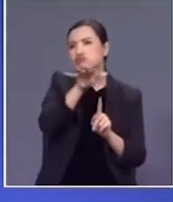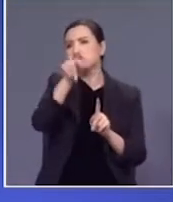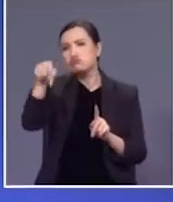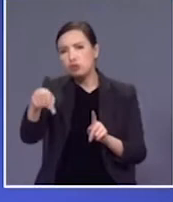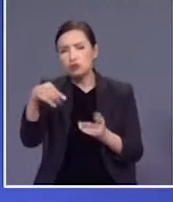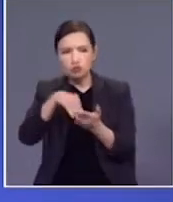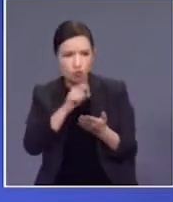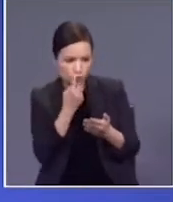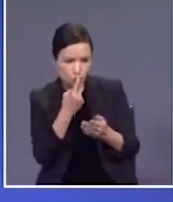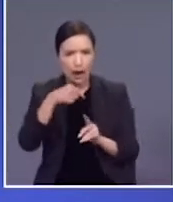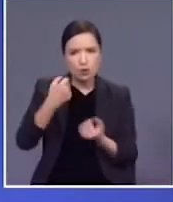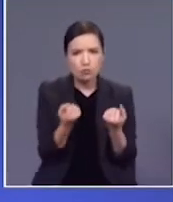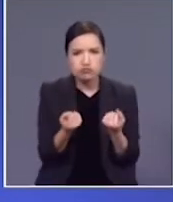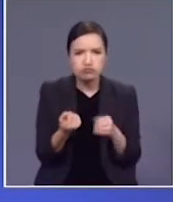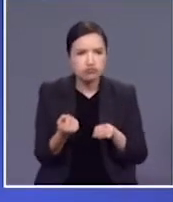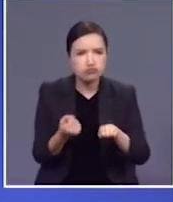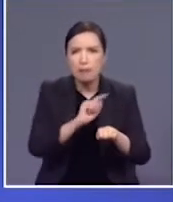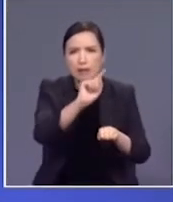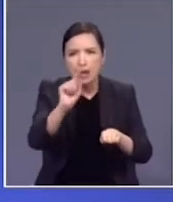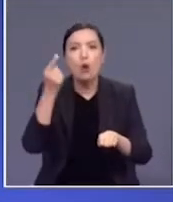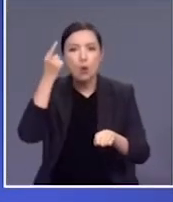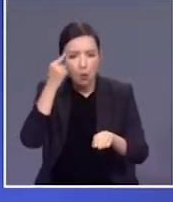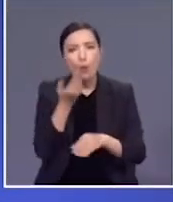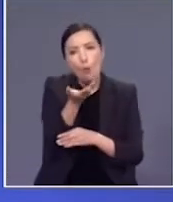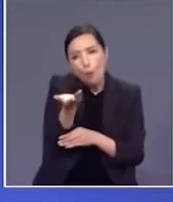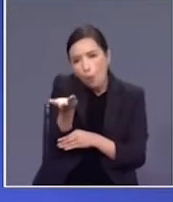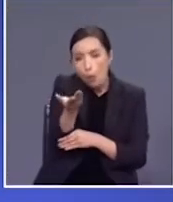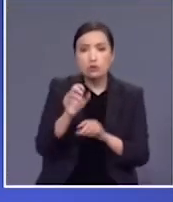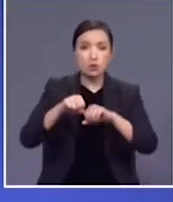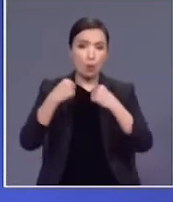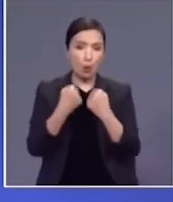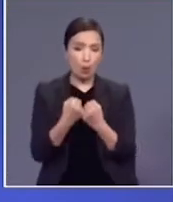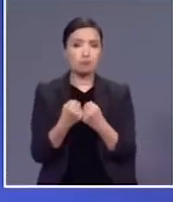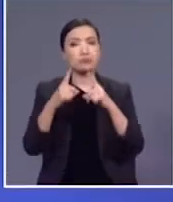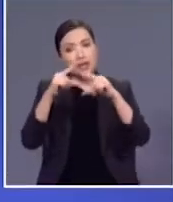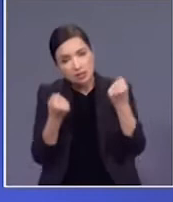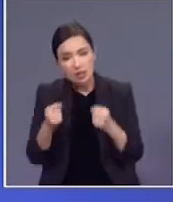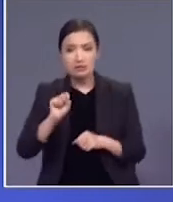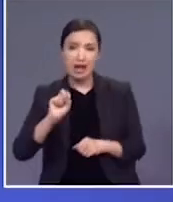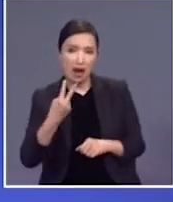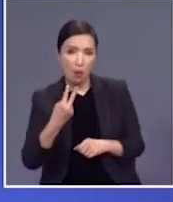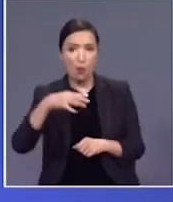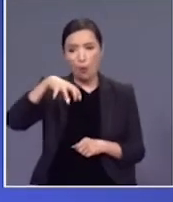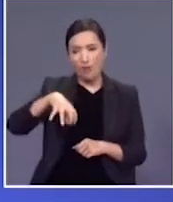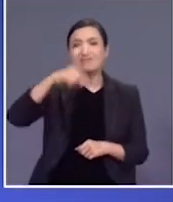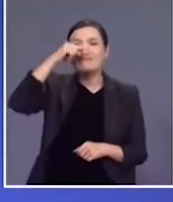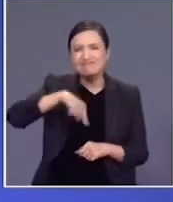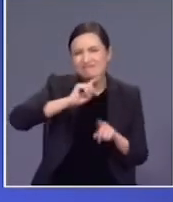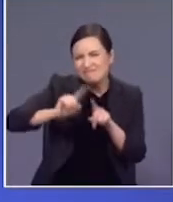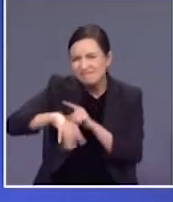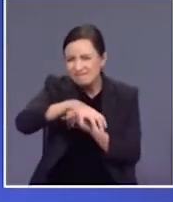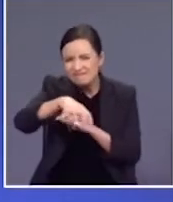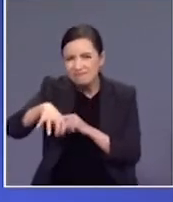การแท็กซี่ได้อย่างยั่งยืนนะครับก็ขอร้องบรรดาสมาคมแท็กซี่หรือสากลแท็กซี่ไทยต่าง